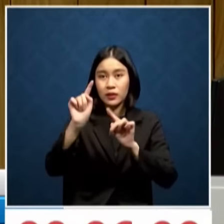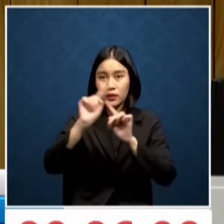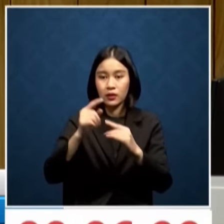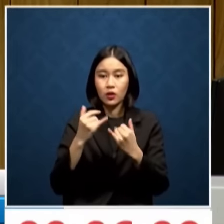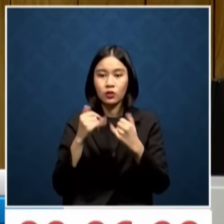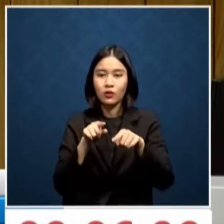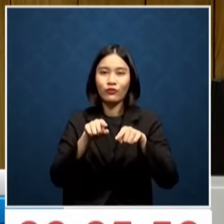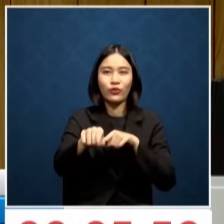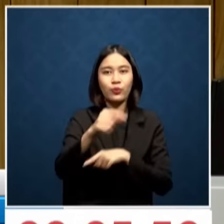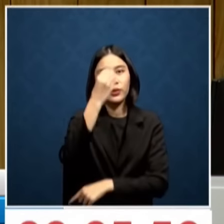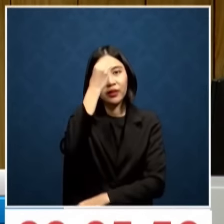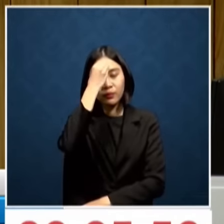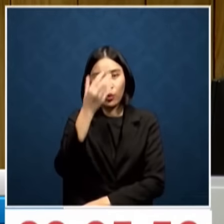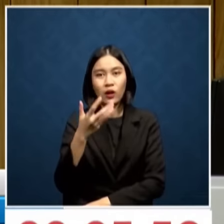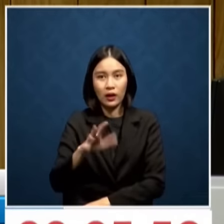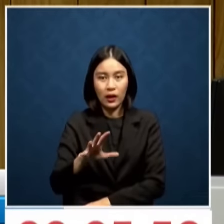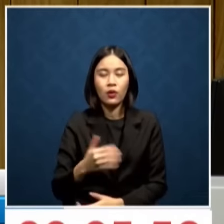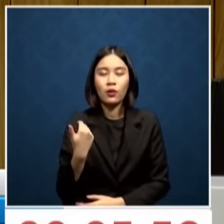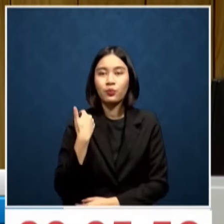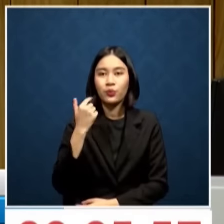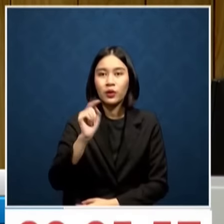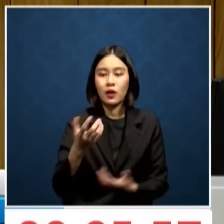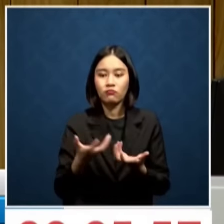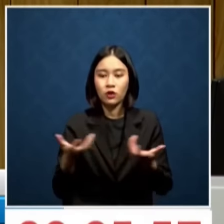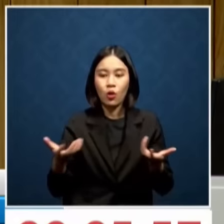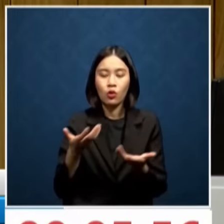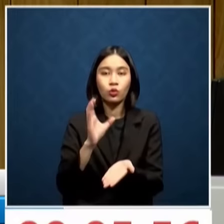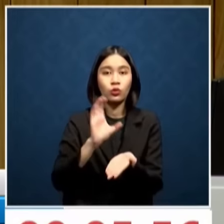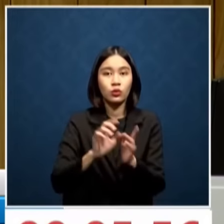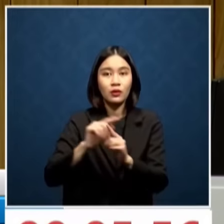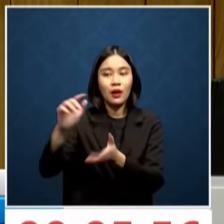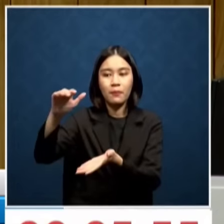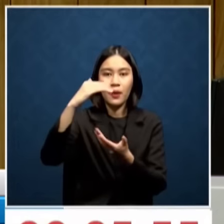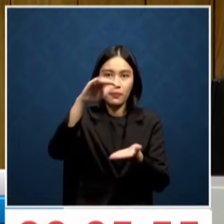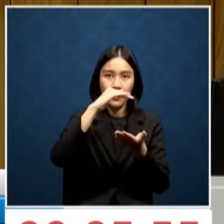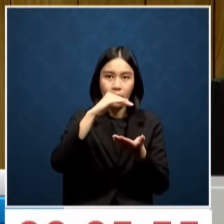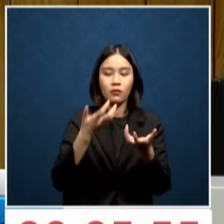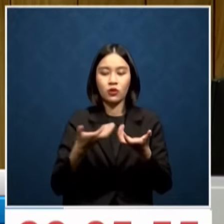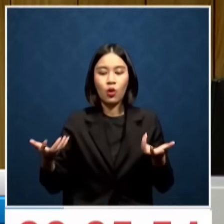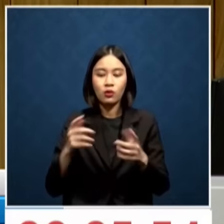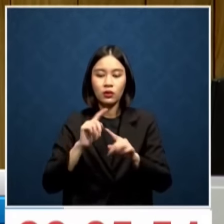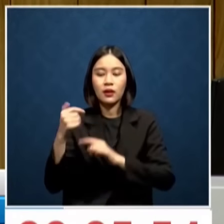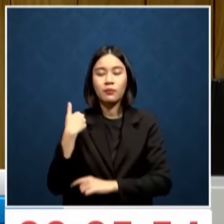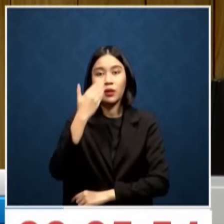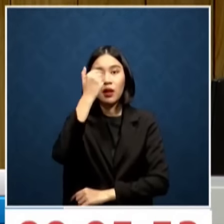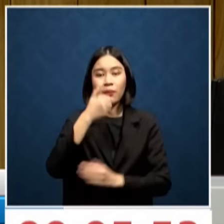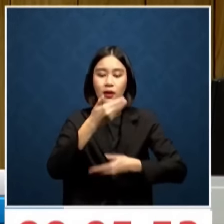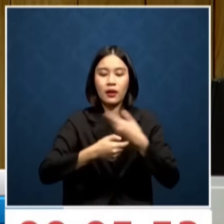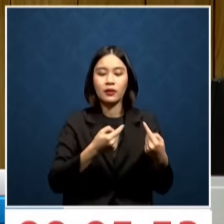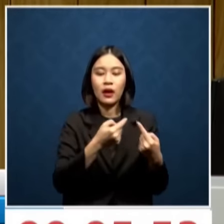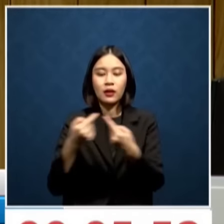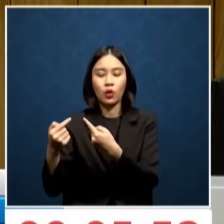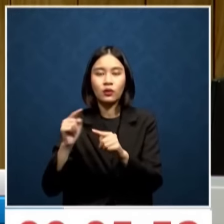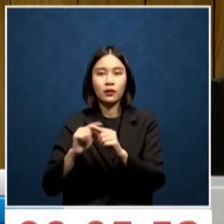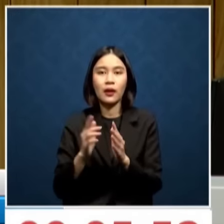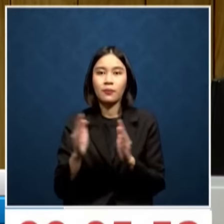นนี้แซงญี่ปุ่นไปแล้วนะครับนี่ก็เพราะฉะนั้นมันจะมีสินค้าทุนที่เข้ามาสินค้าขั้นกลางที่เข้ามาเพื่อผลิตและขายต่อเป็นจำ